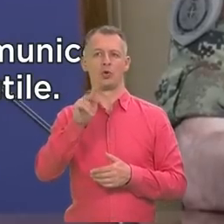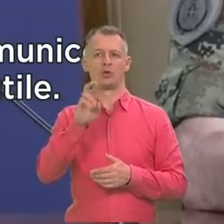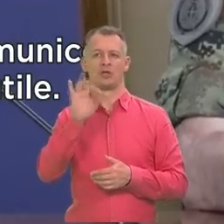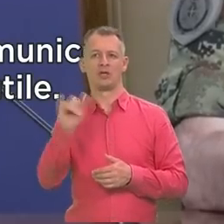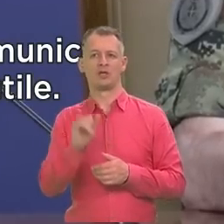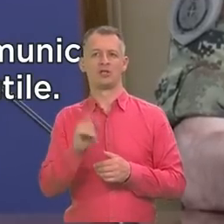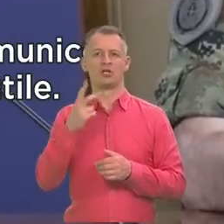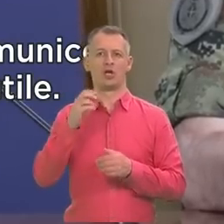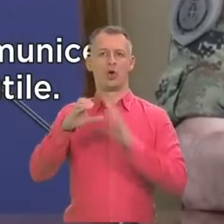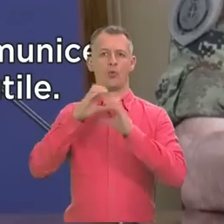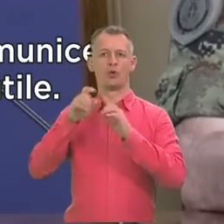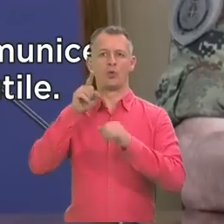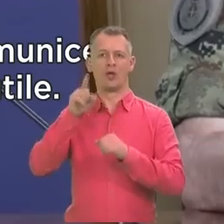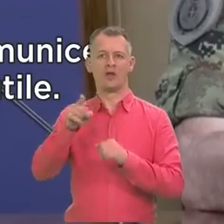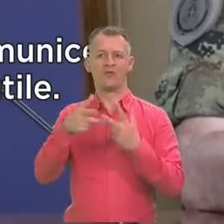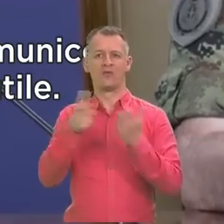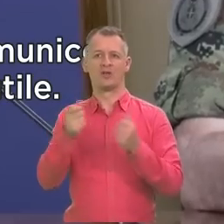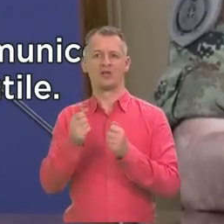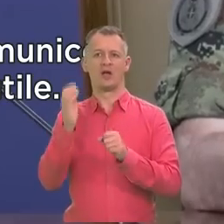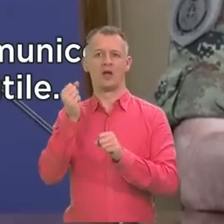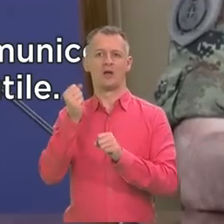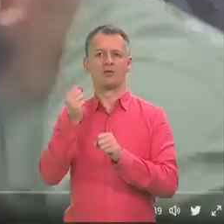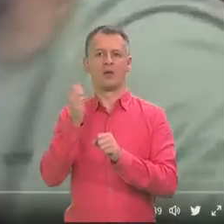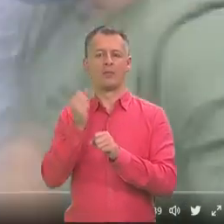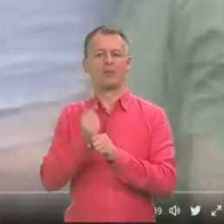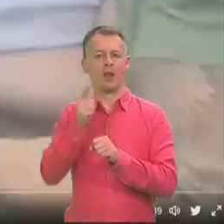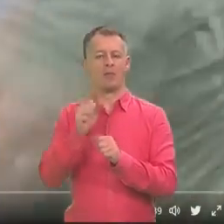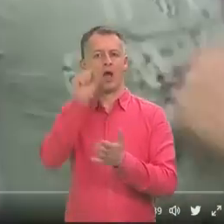da ga ne urazumljuju besmislenim saopštenjima.